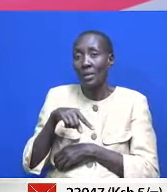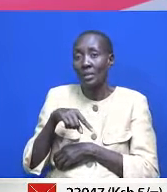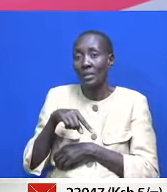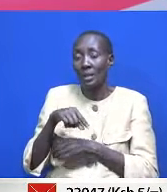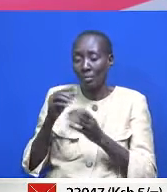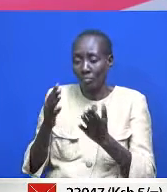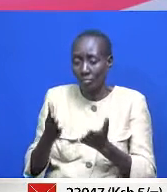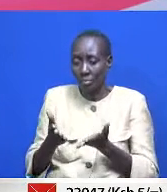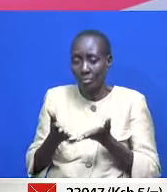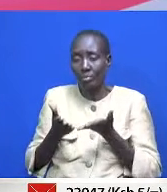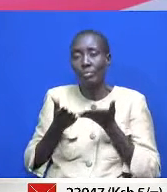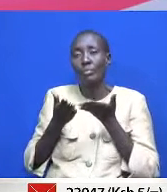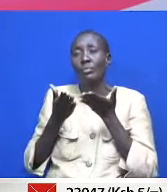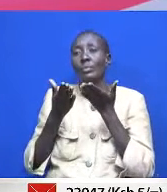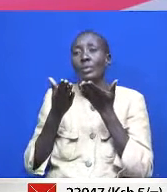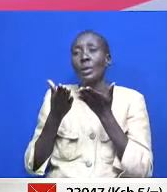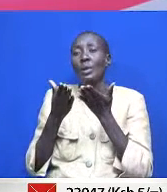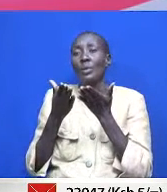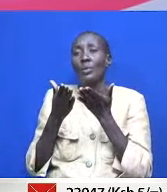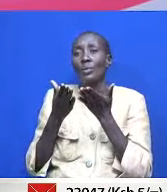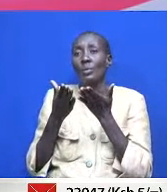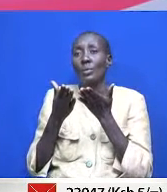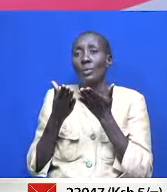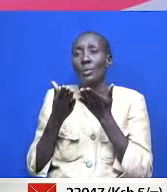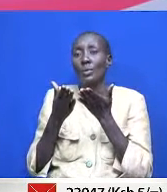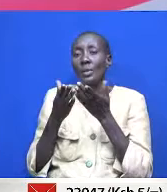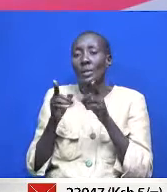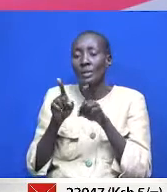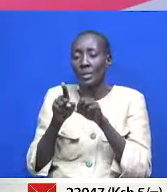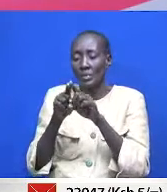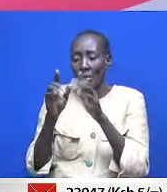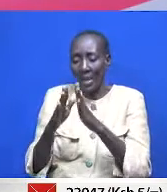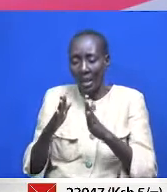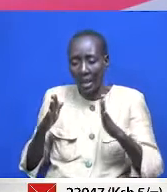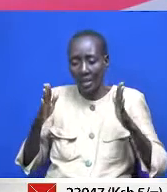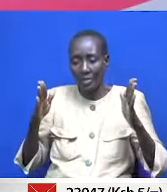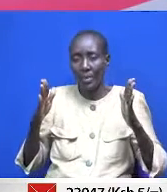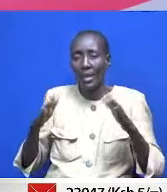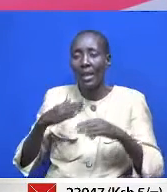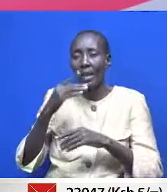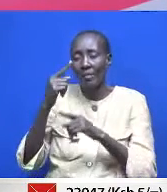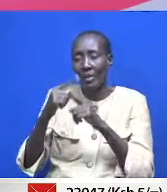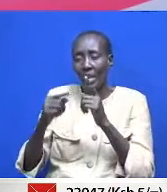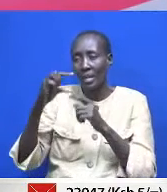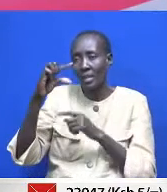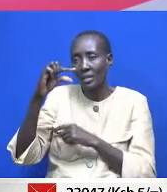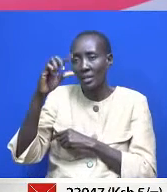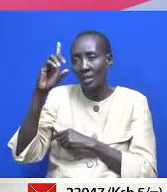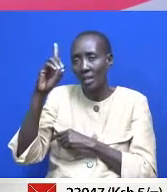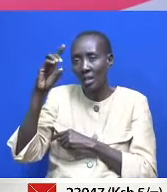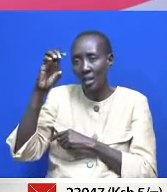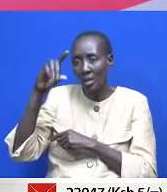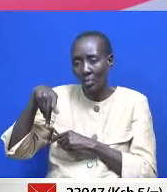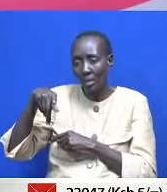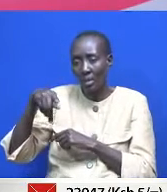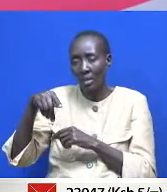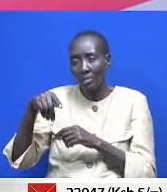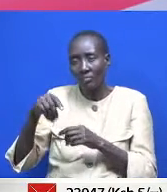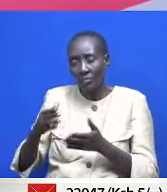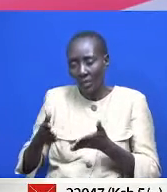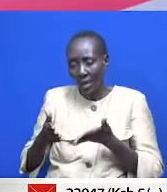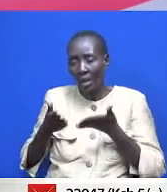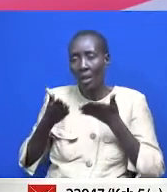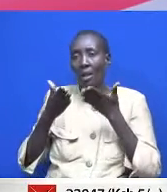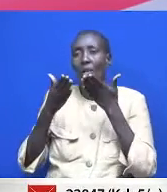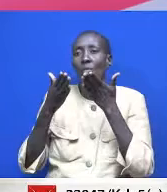kuongezeka. Size of the economy inaendelea kuongezeka. Kila mwaka GDP inaongezeka na zaidi ya percentage la asilimia